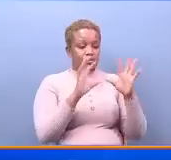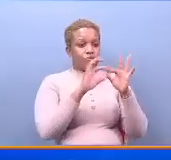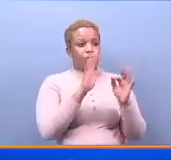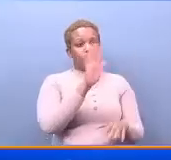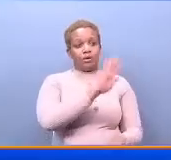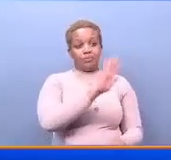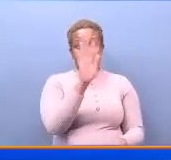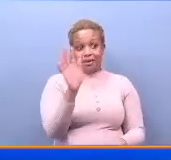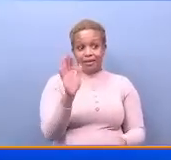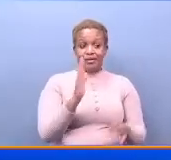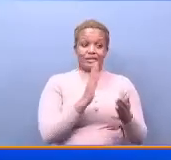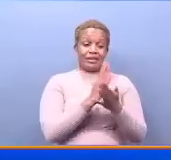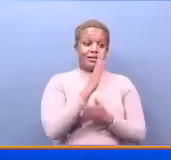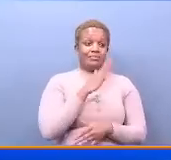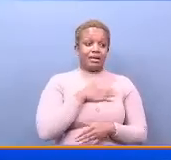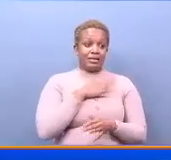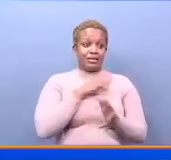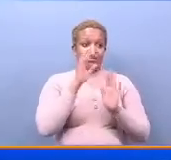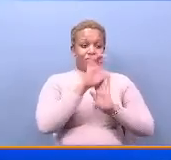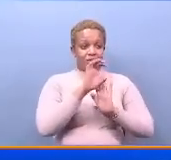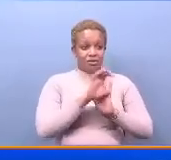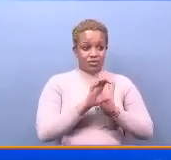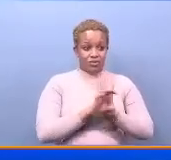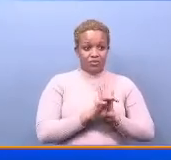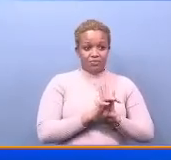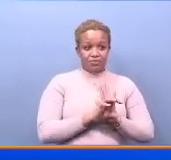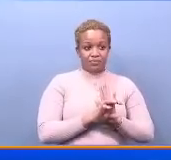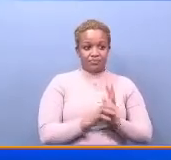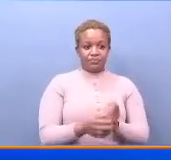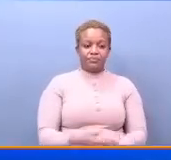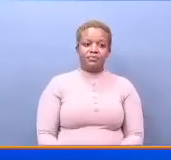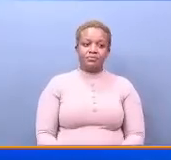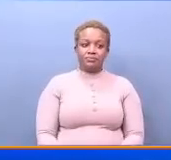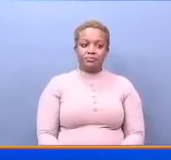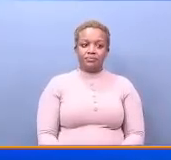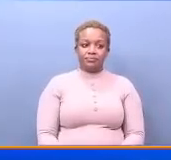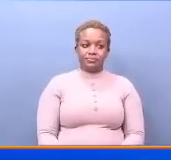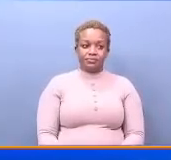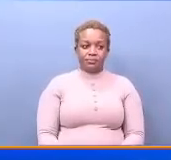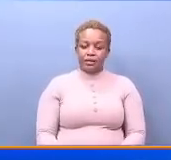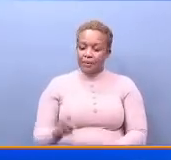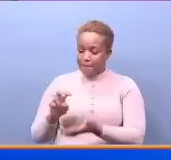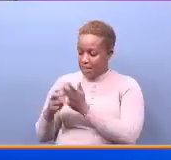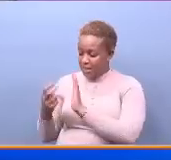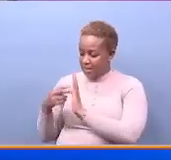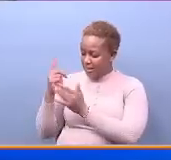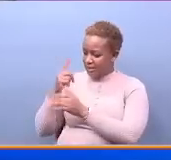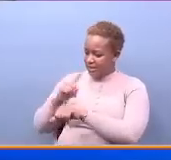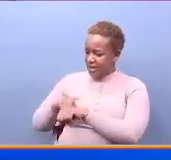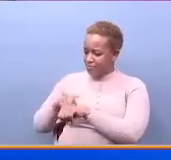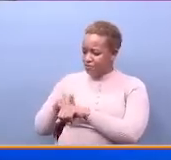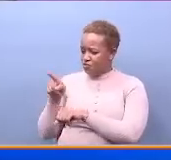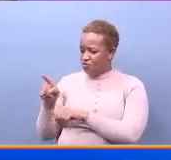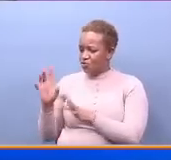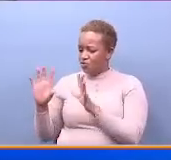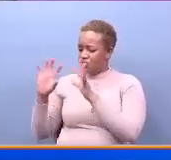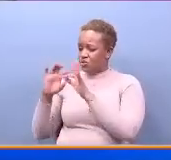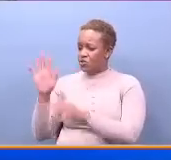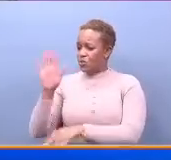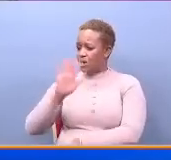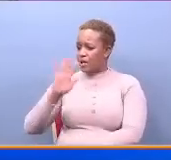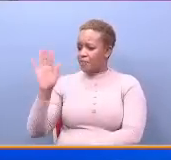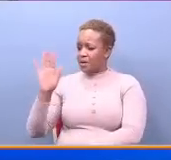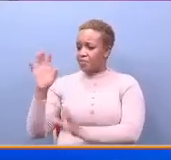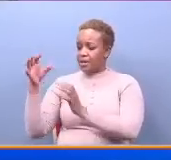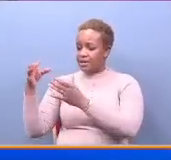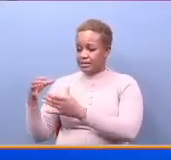haki zangu za kikatiba kujiridhisha chama ambacho ninakitaka. Mm-hmm. Yes. Hivyo basi ukiingia katika ukiingia katika Waipa